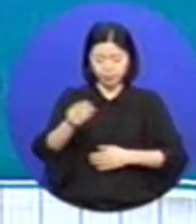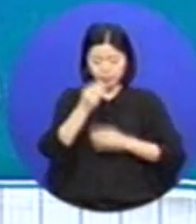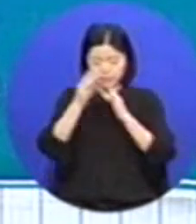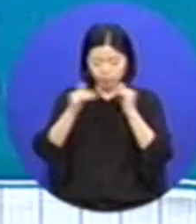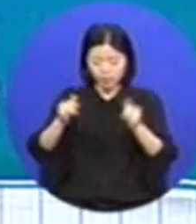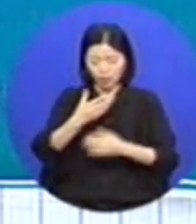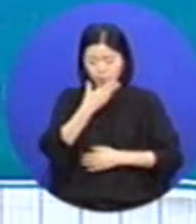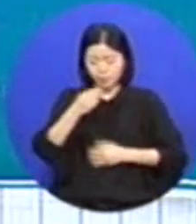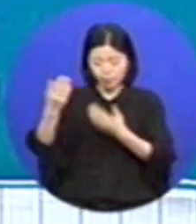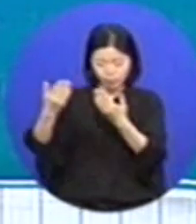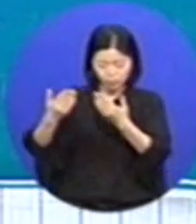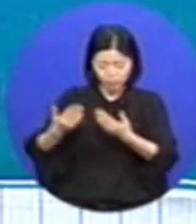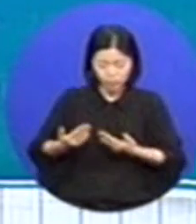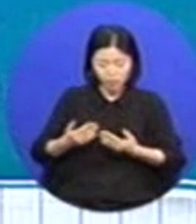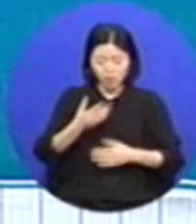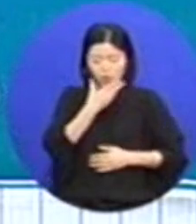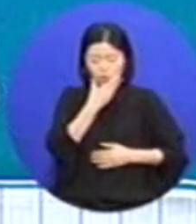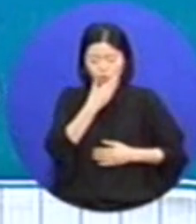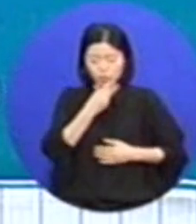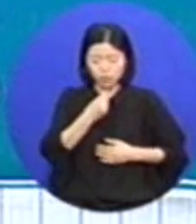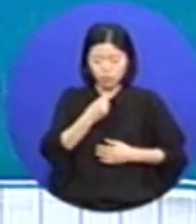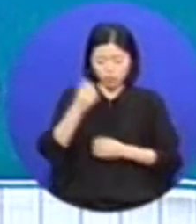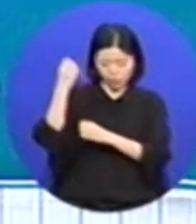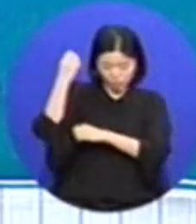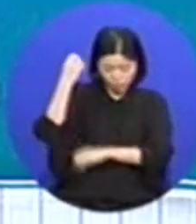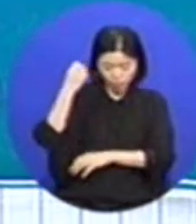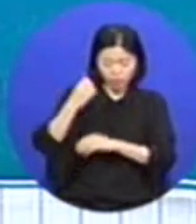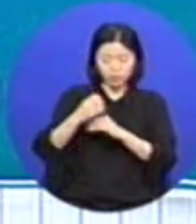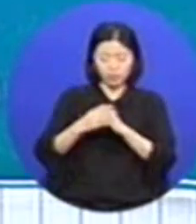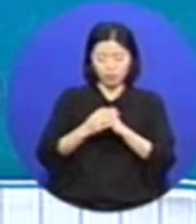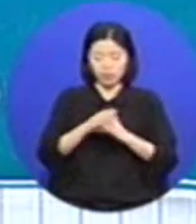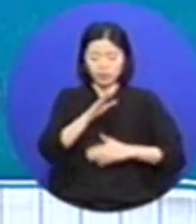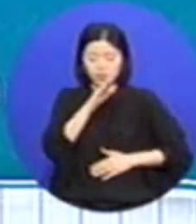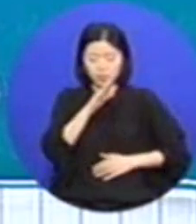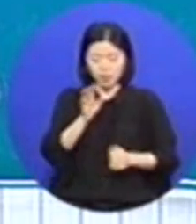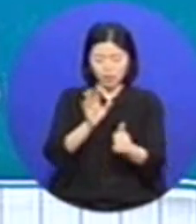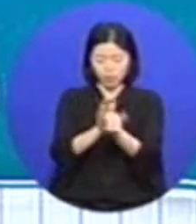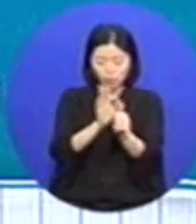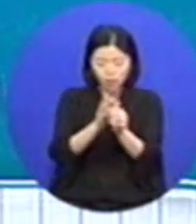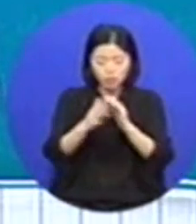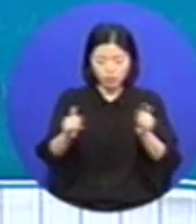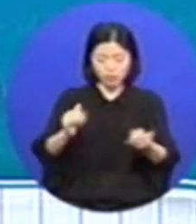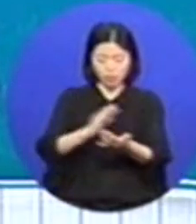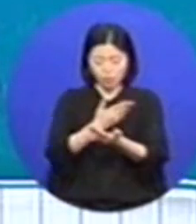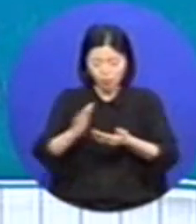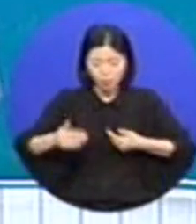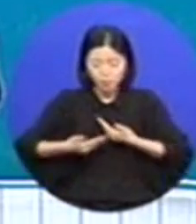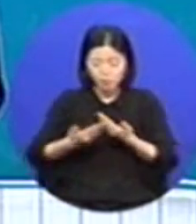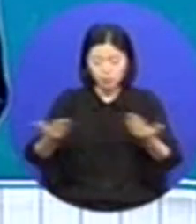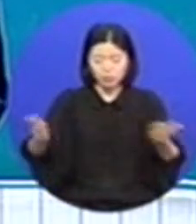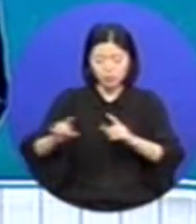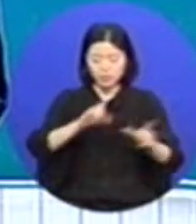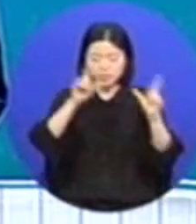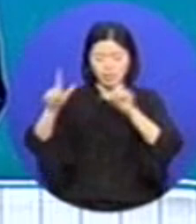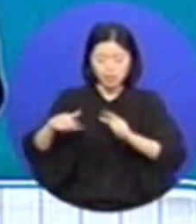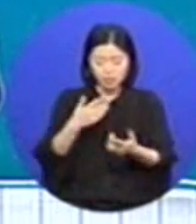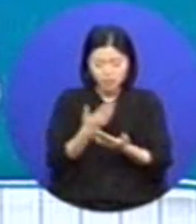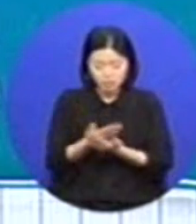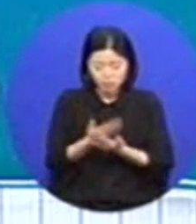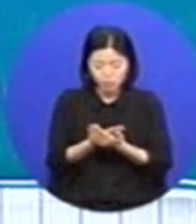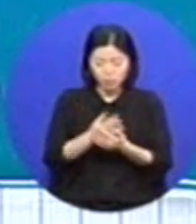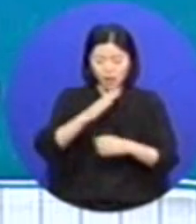복을 주셔서 축복의 근원 으로 정말 도와주는 자로 베풀어주는 자로 살게 하시고